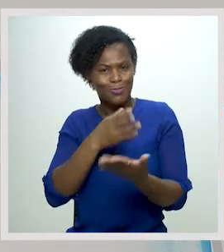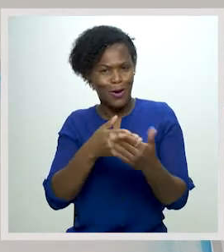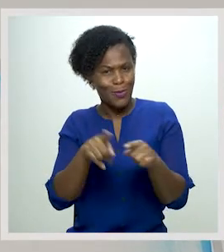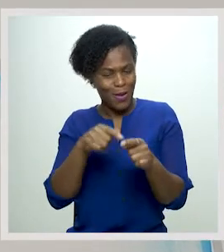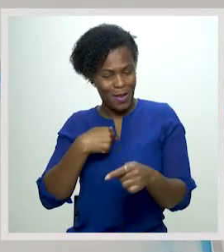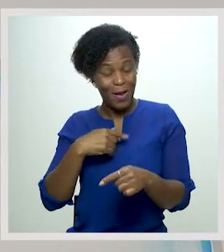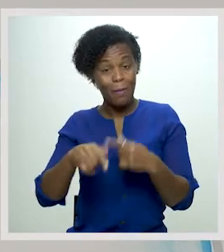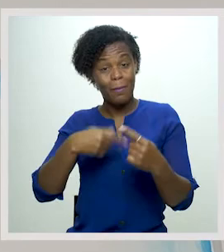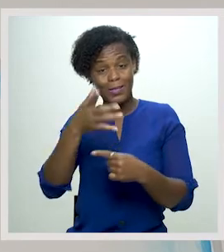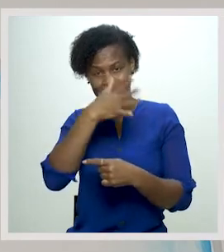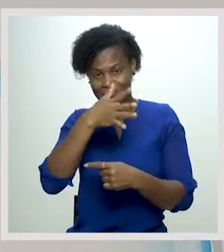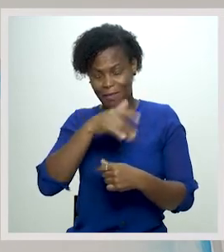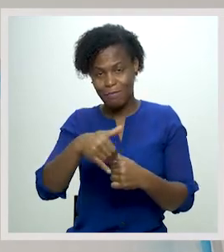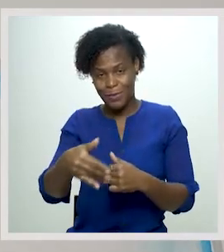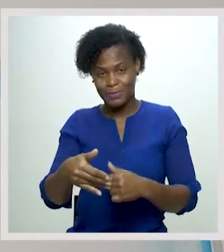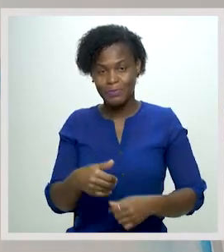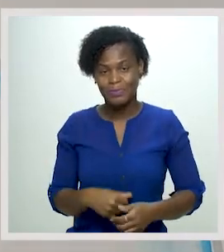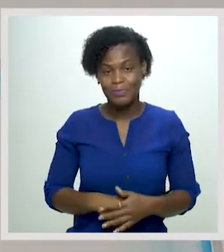à la prochaine activité.